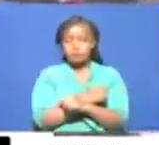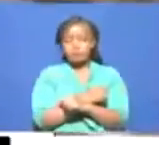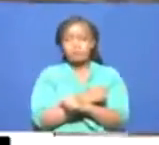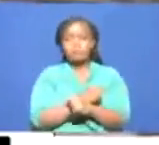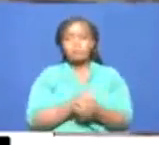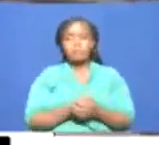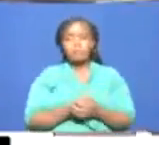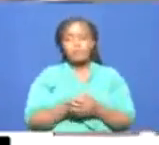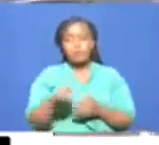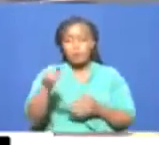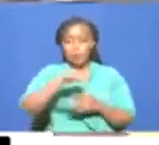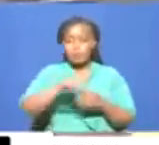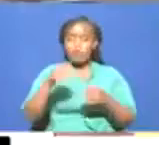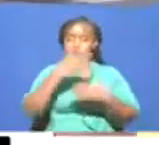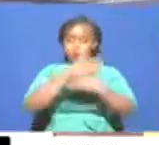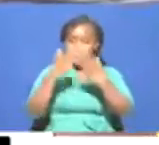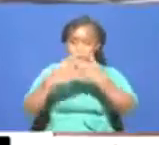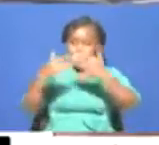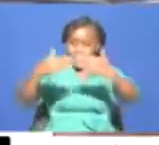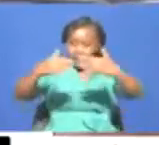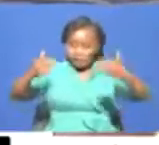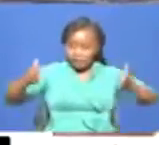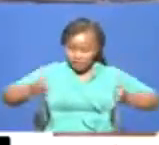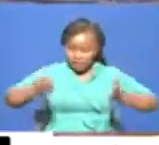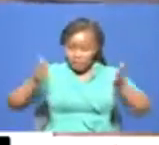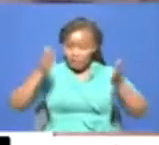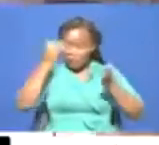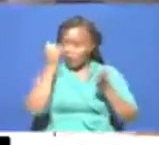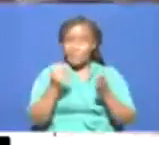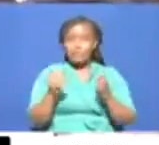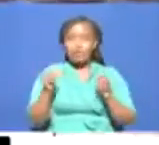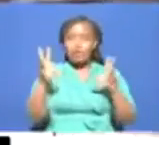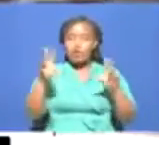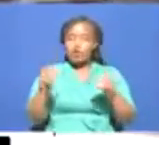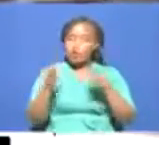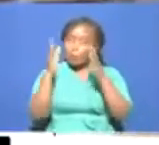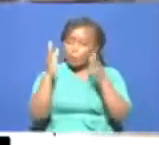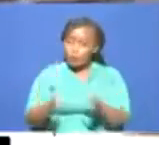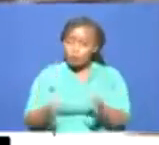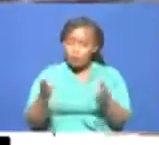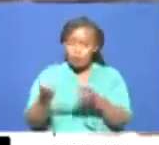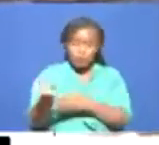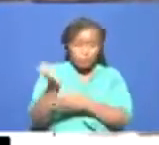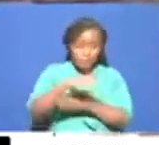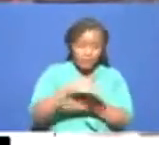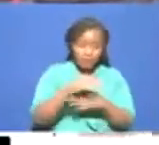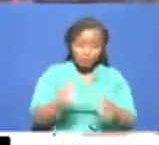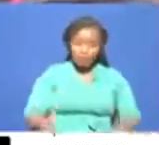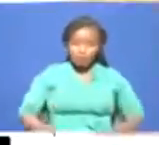Weka fence ili hakuna mtu tena atarudi pale msituni.